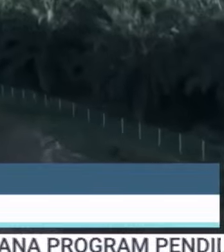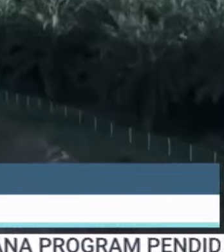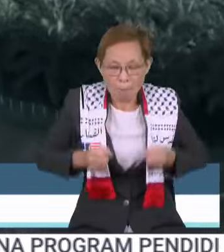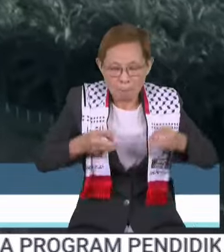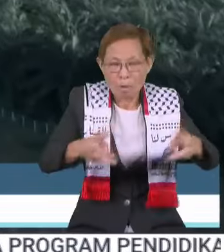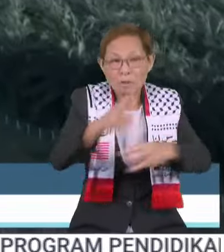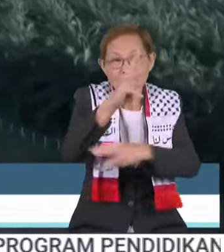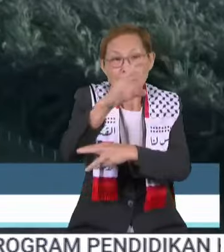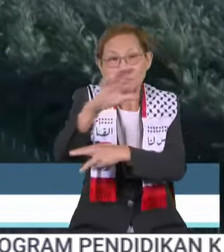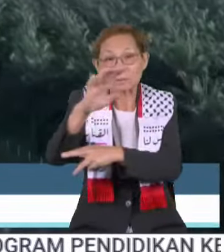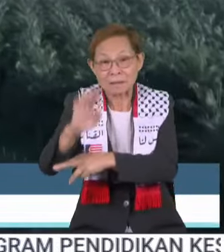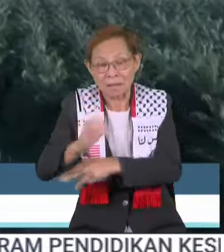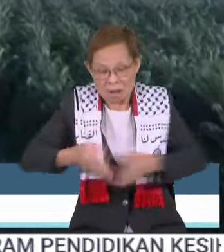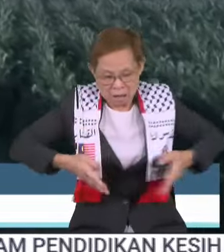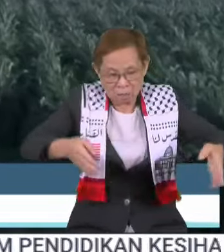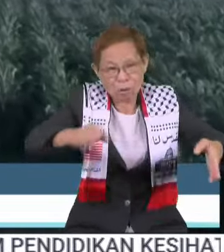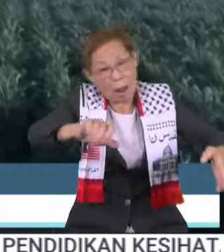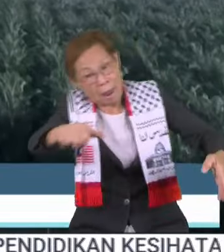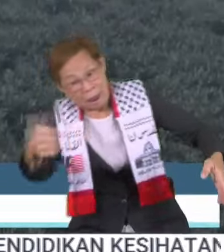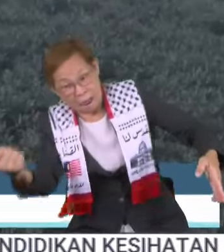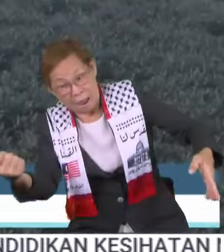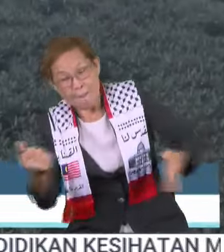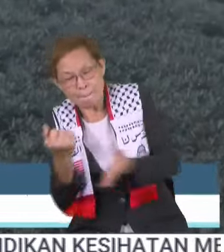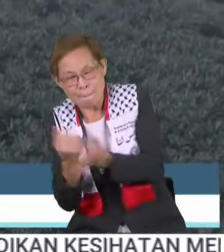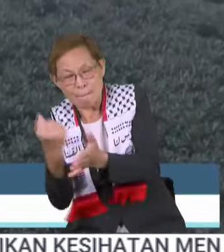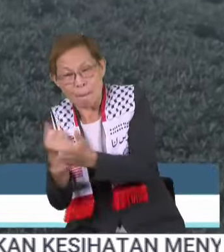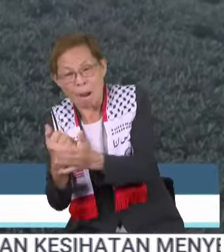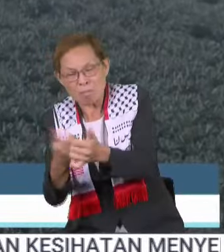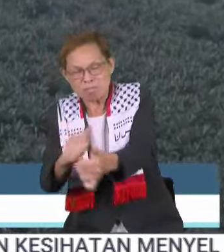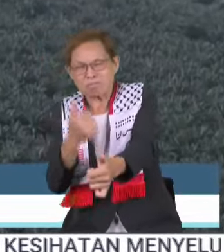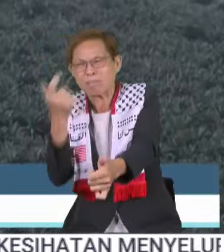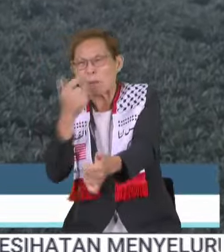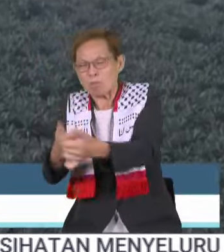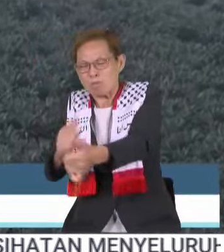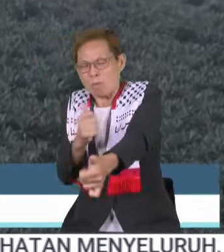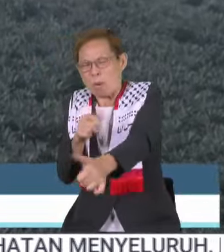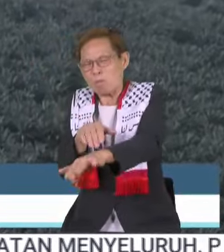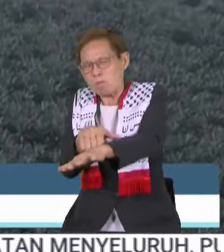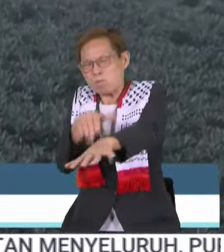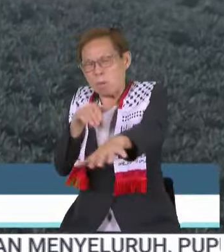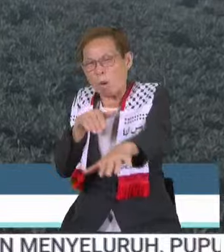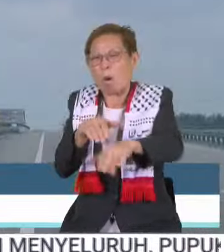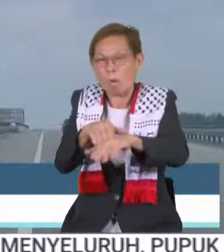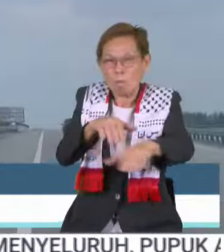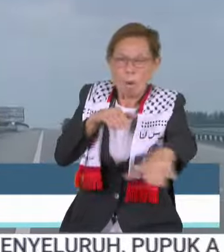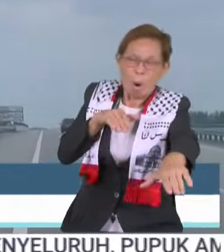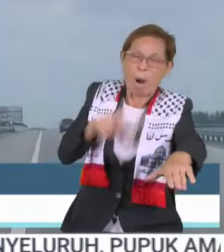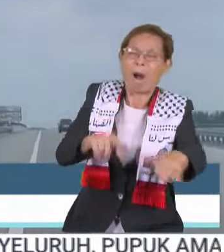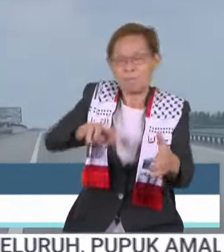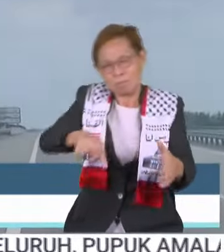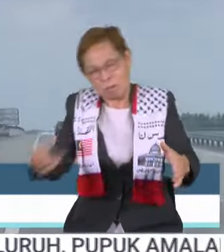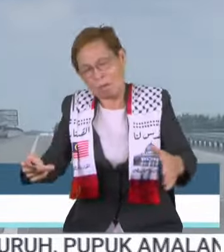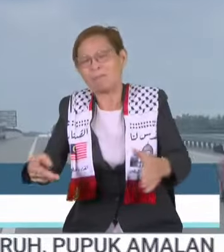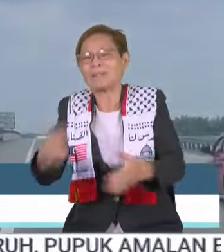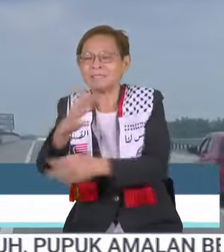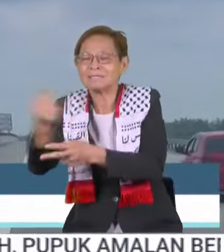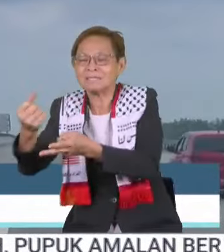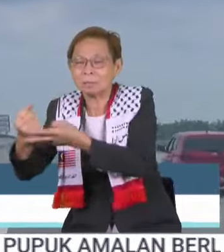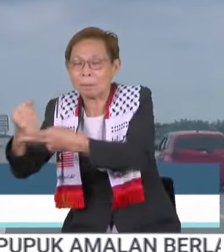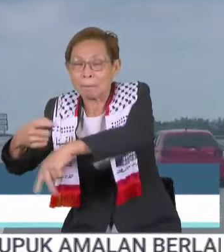Lebuh raya WCE merupakan laluan alternatif yang membantu mengelak kesesakan dari laluan sedia ada selain menjimatkan